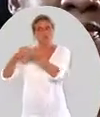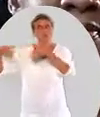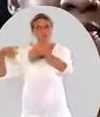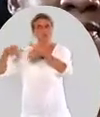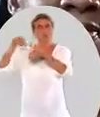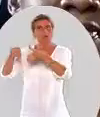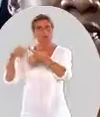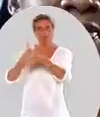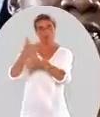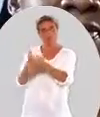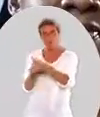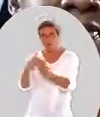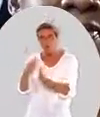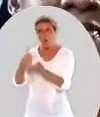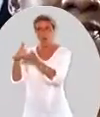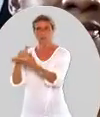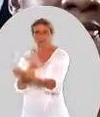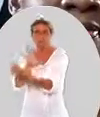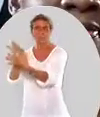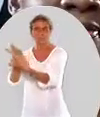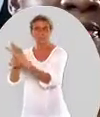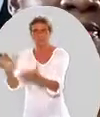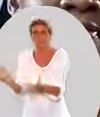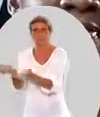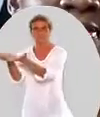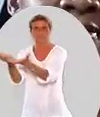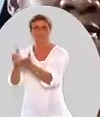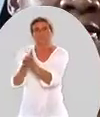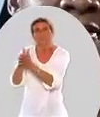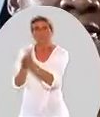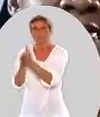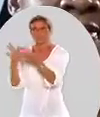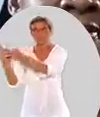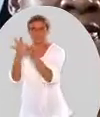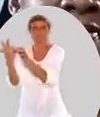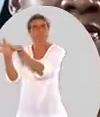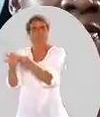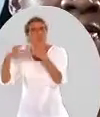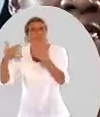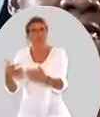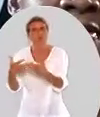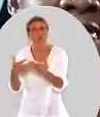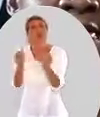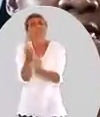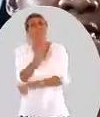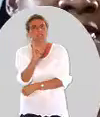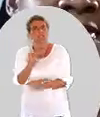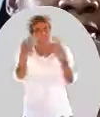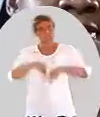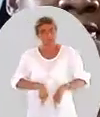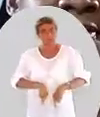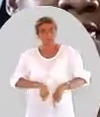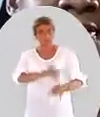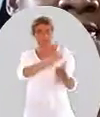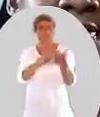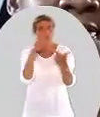majorité régionale s'attache à développer les solidarités avec l'État bien sûr mais aussi avec